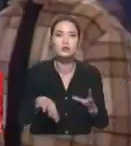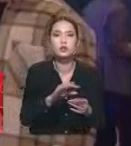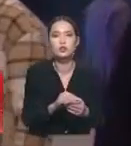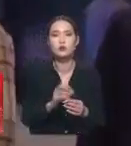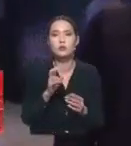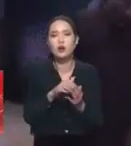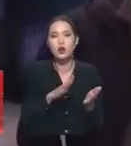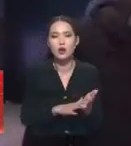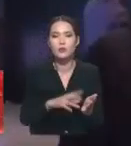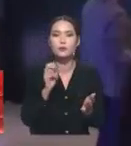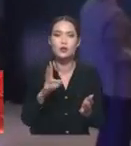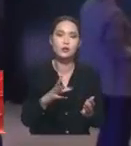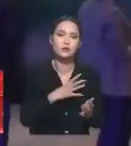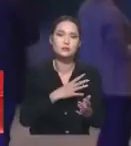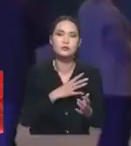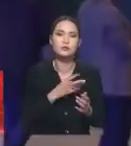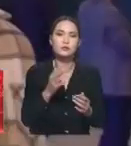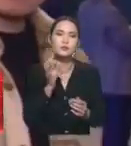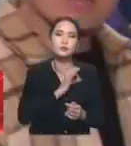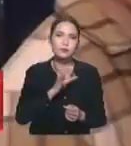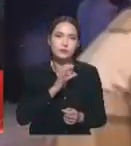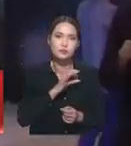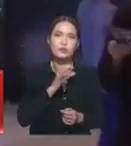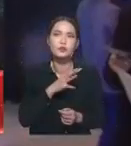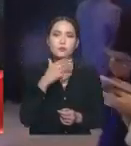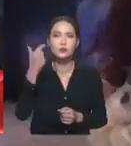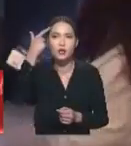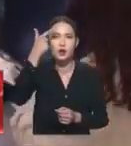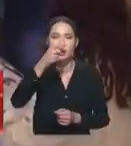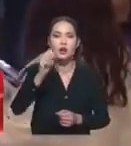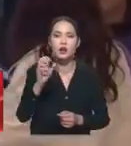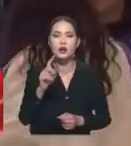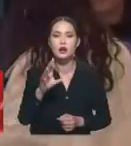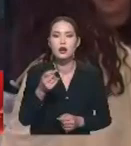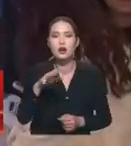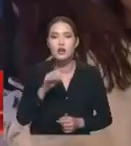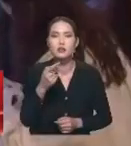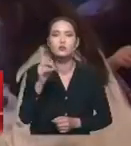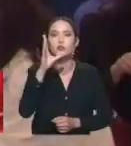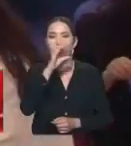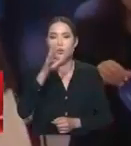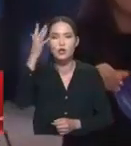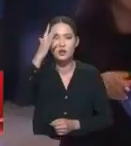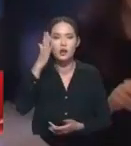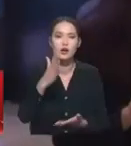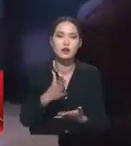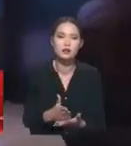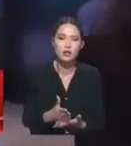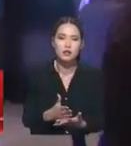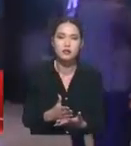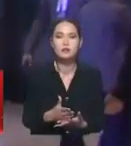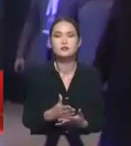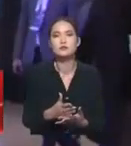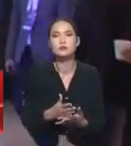Microsoft в ходе визита главы государства США озвучил свои намерения о